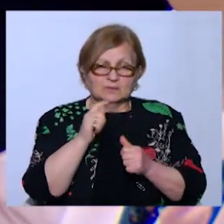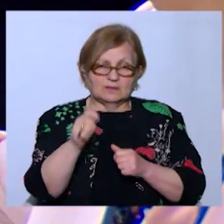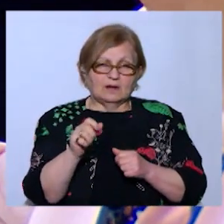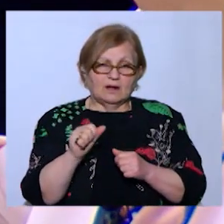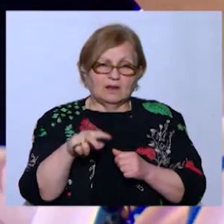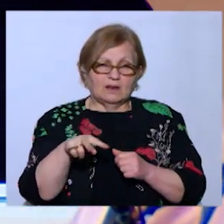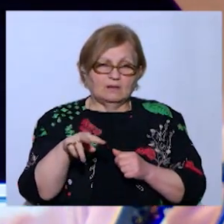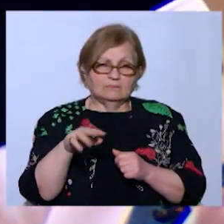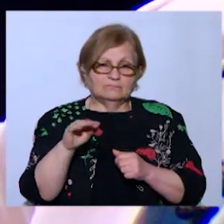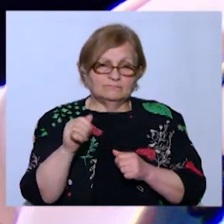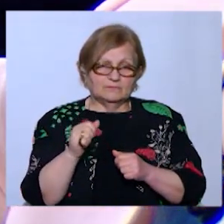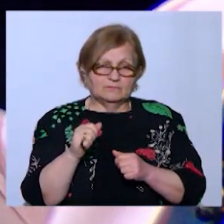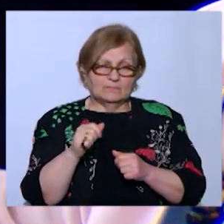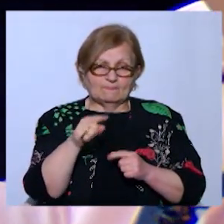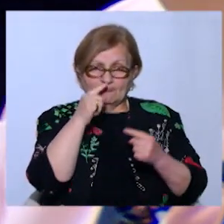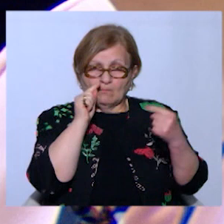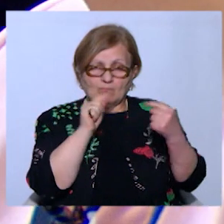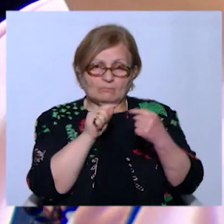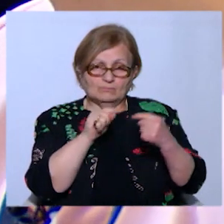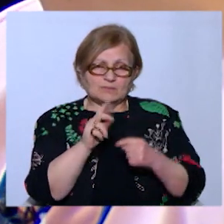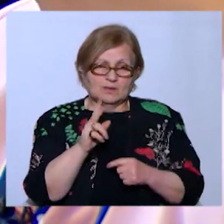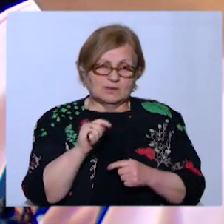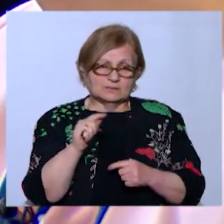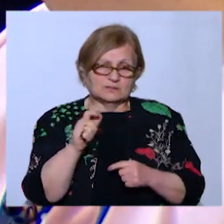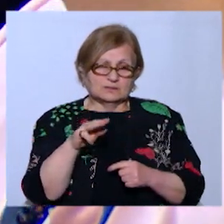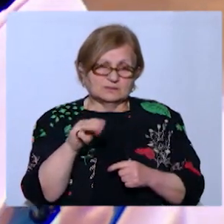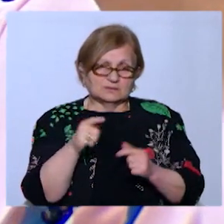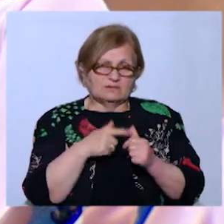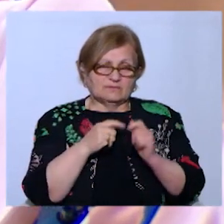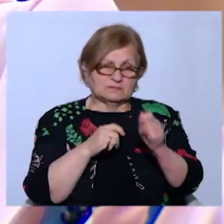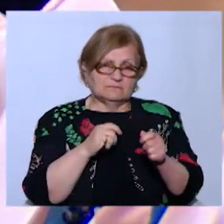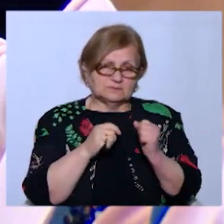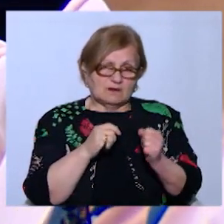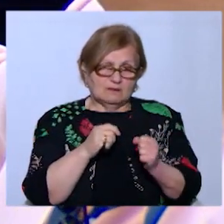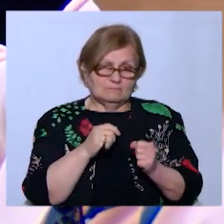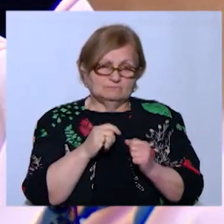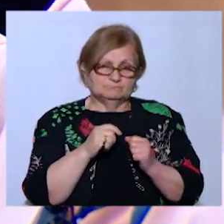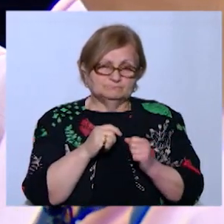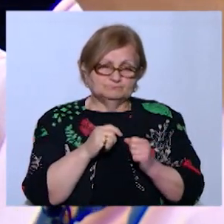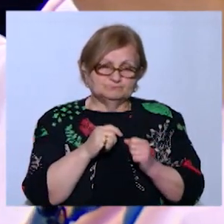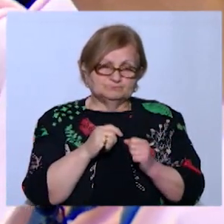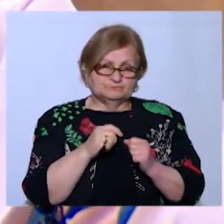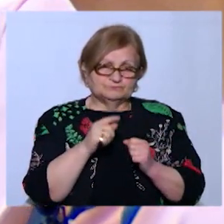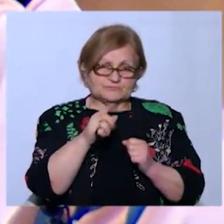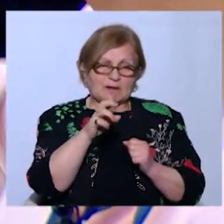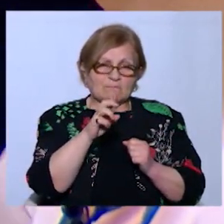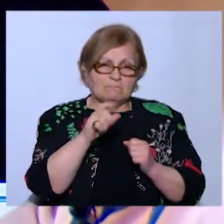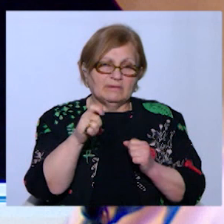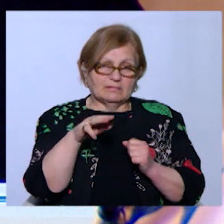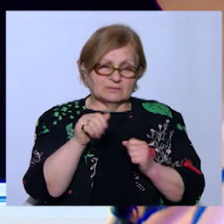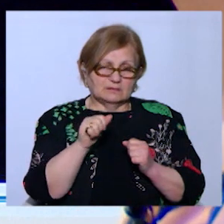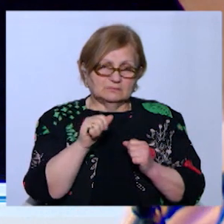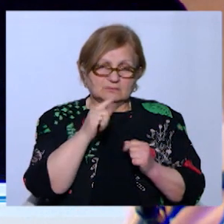არის ალფას მოპირდაპირე კათეტი დავარქვათ A. აი ეს არის აქ შემოვიტანო და აღნიშნა ბეტა.